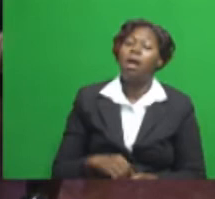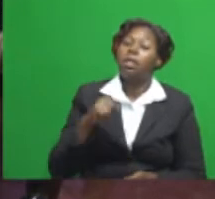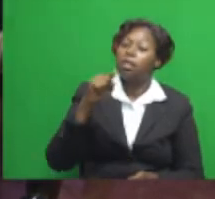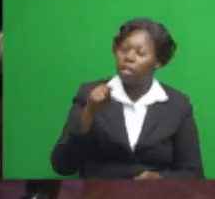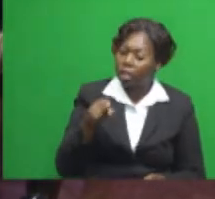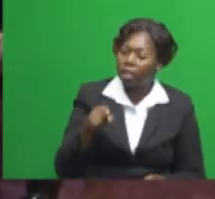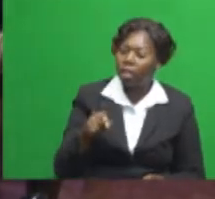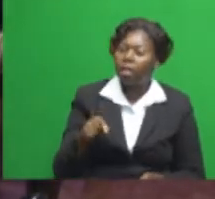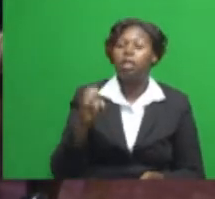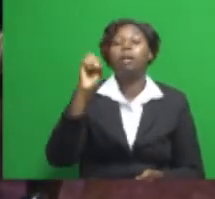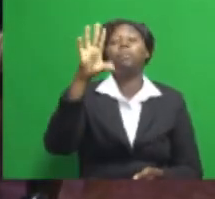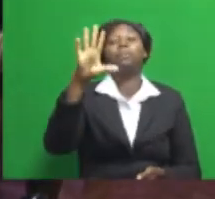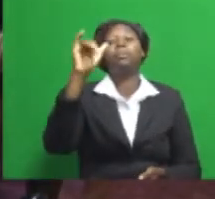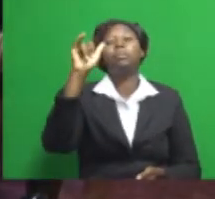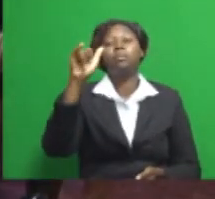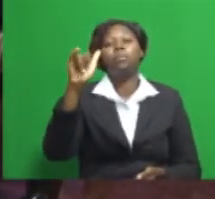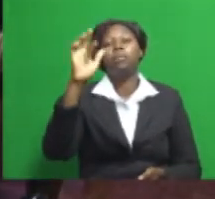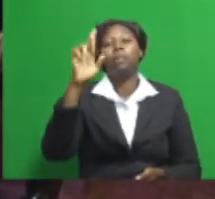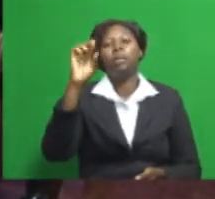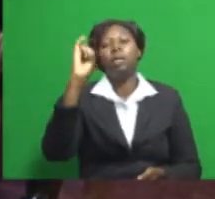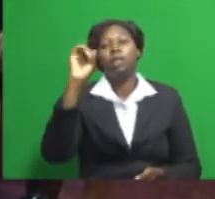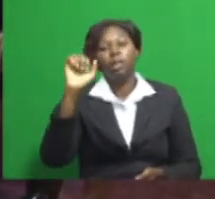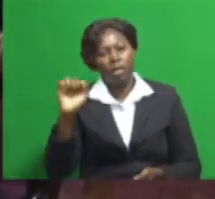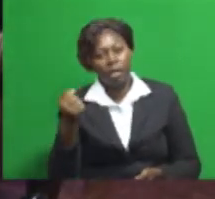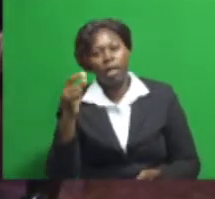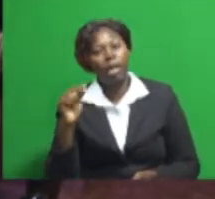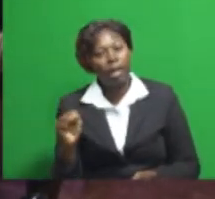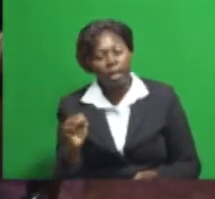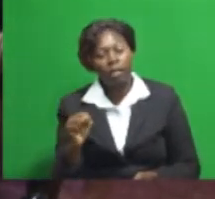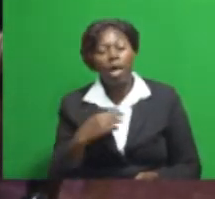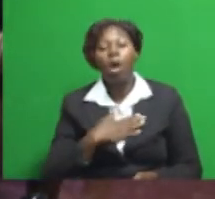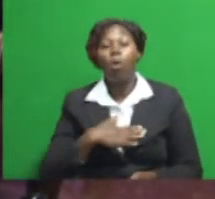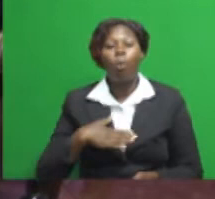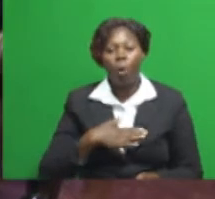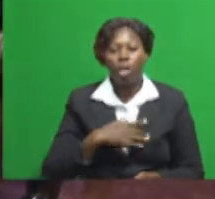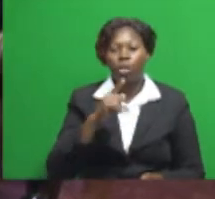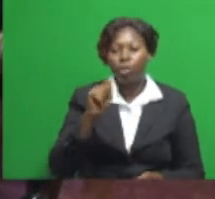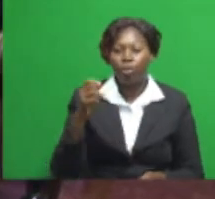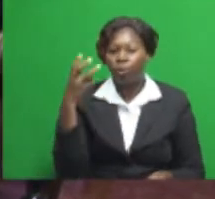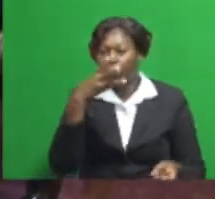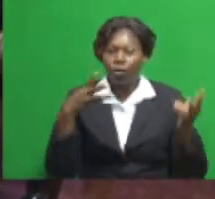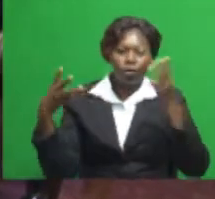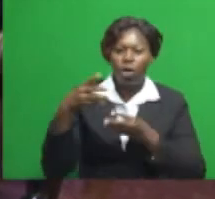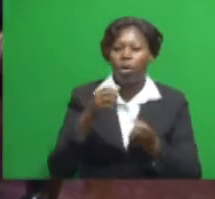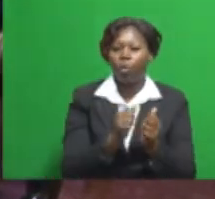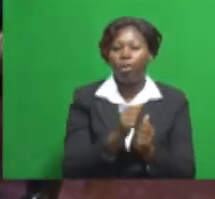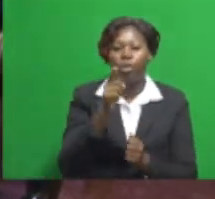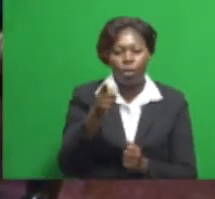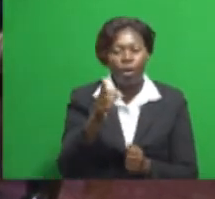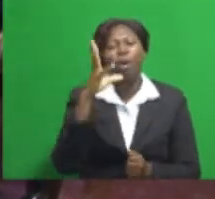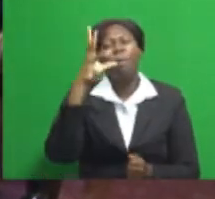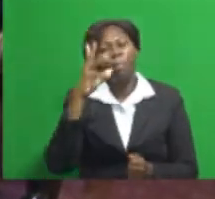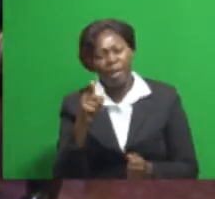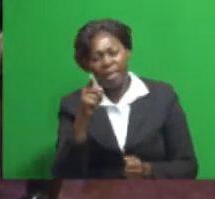mumwe wemasoja akati, haiwa nhema hapana kana mutengesi. Zvikanzi saka chii? Information iri kusvika sei? Zvikanzi kune munhu